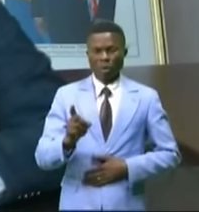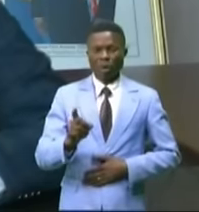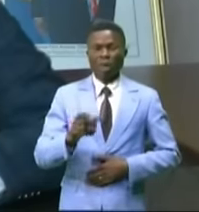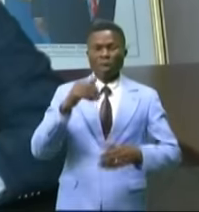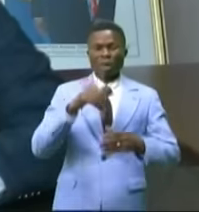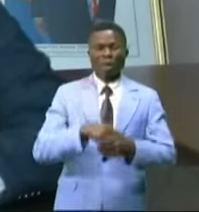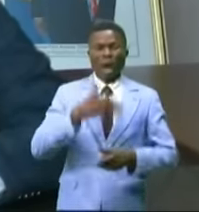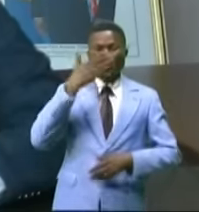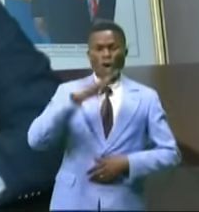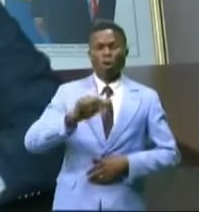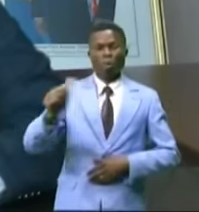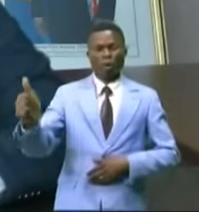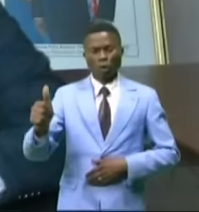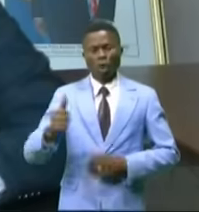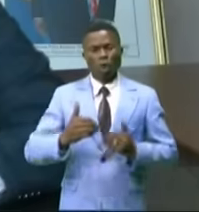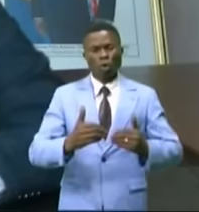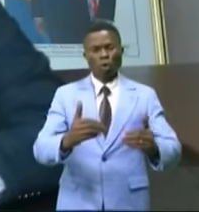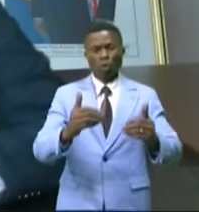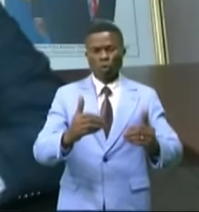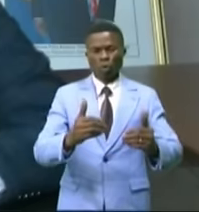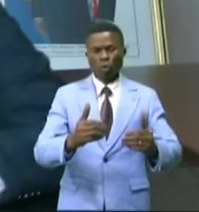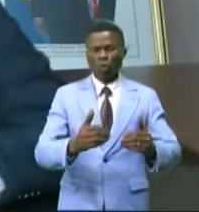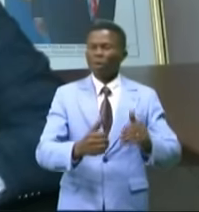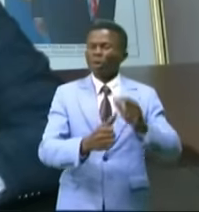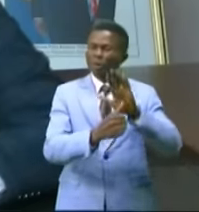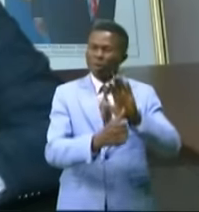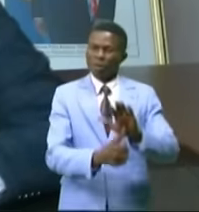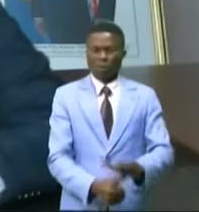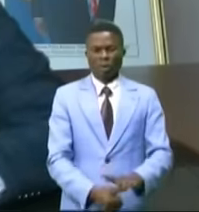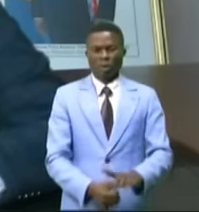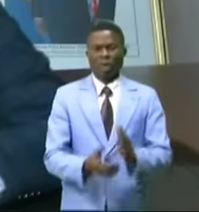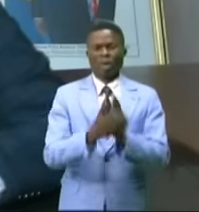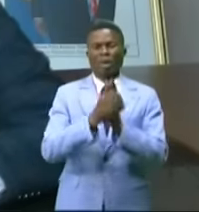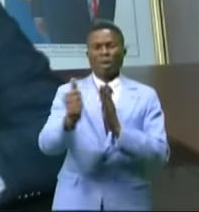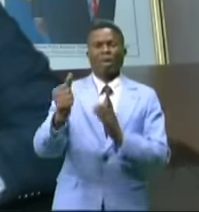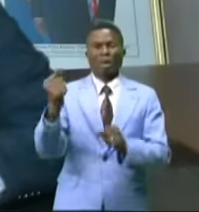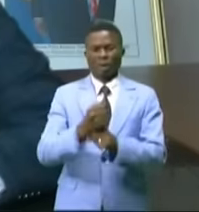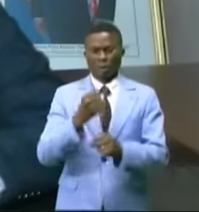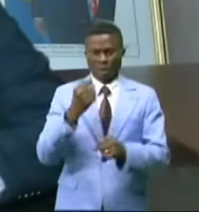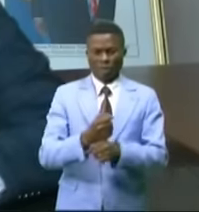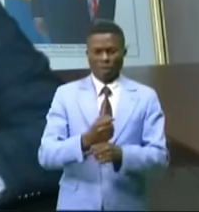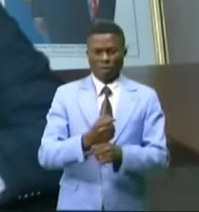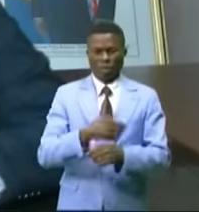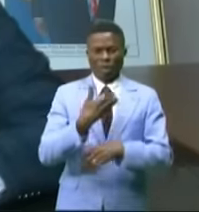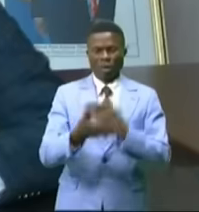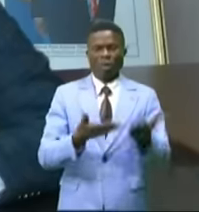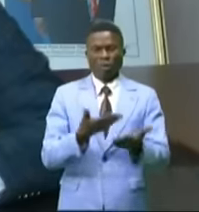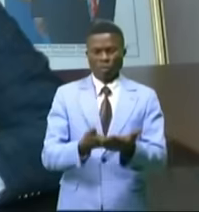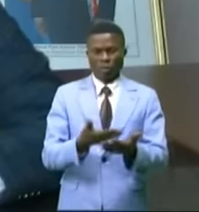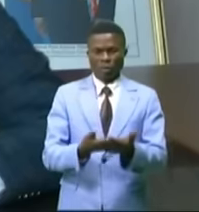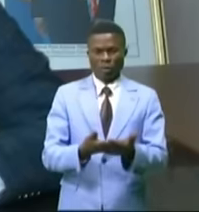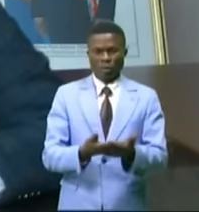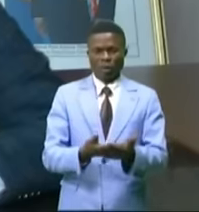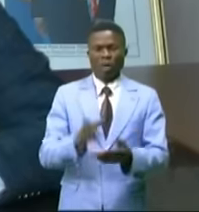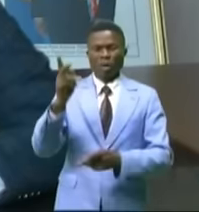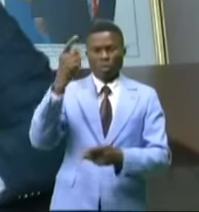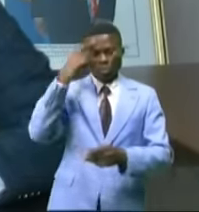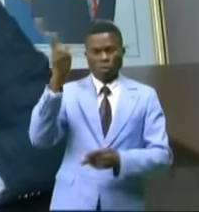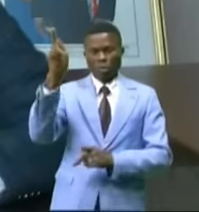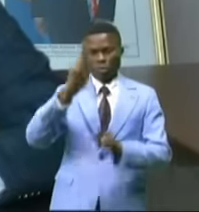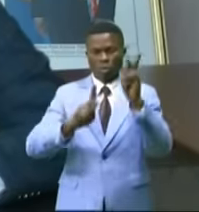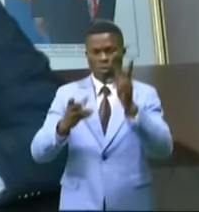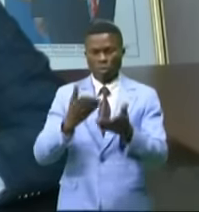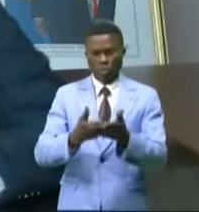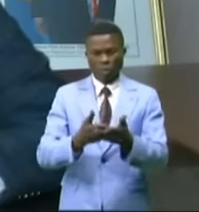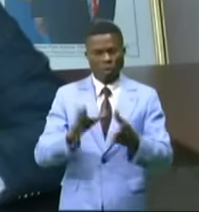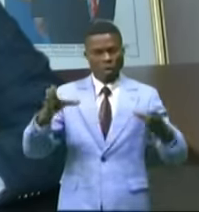santé continuent à baisser la qualité des services qui sont offerts à nos populations. Il